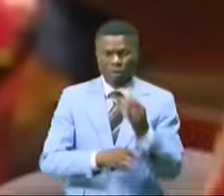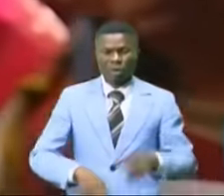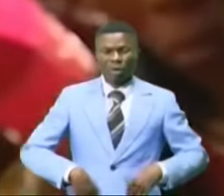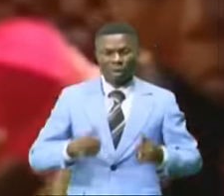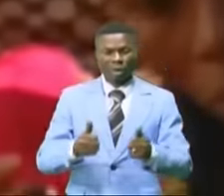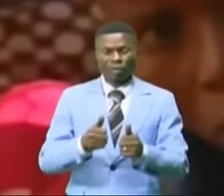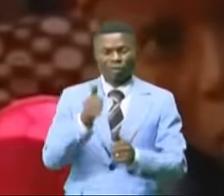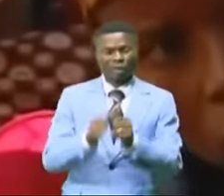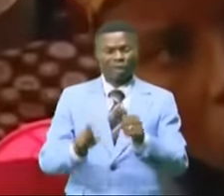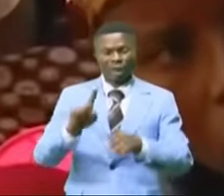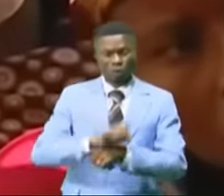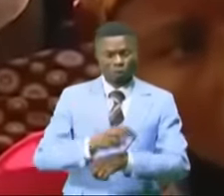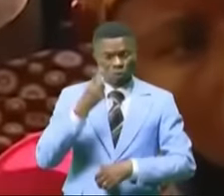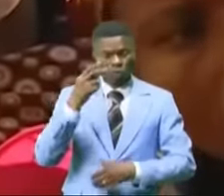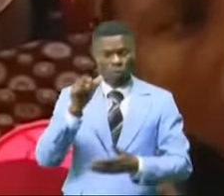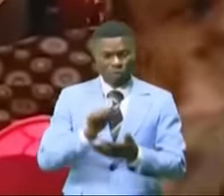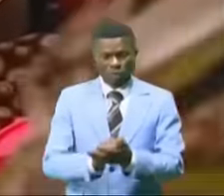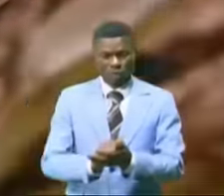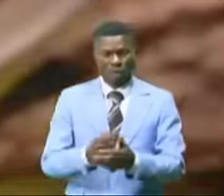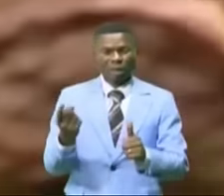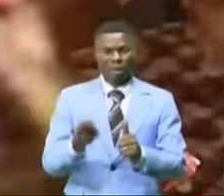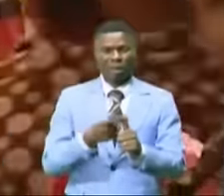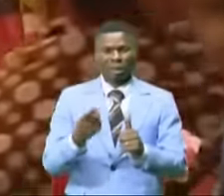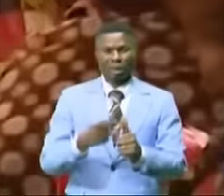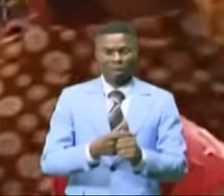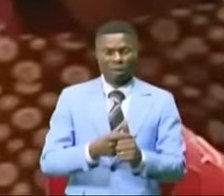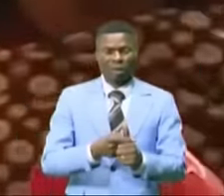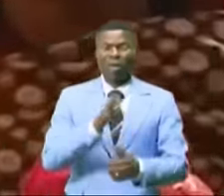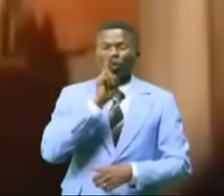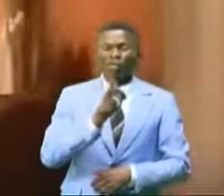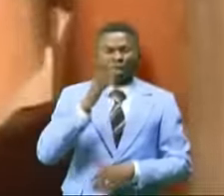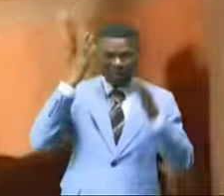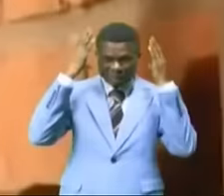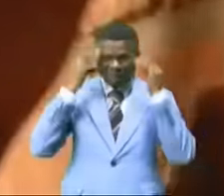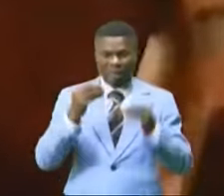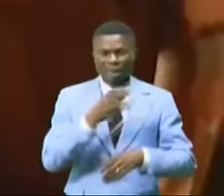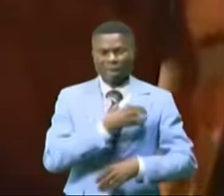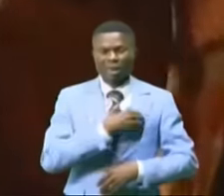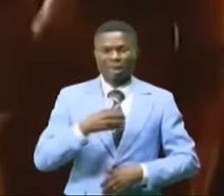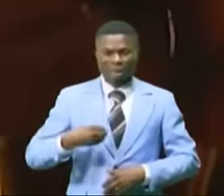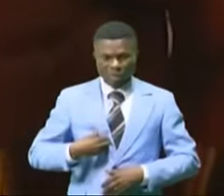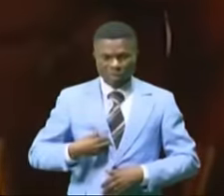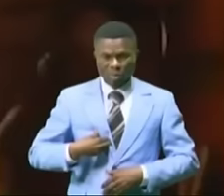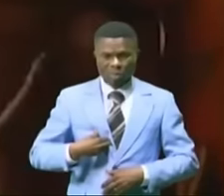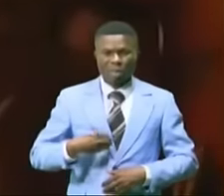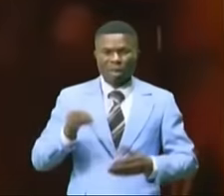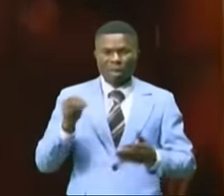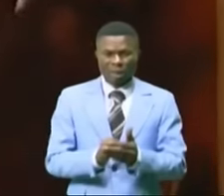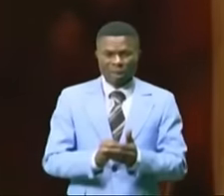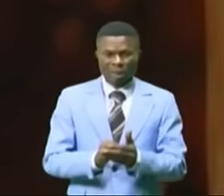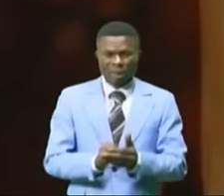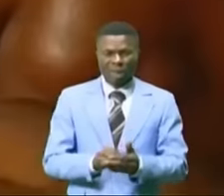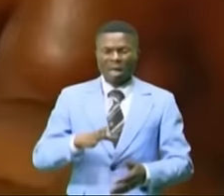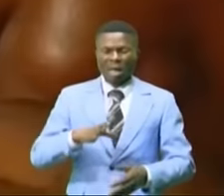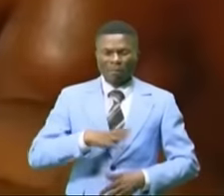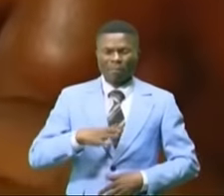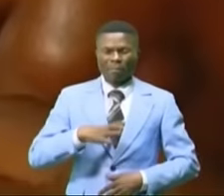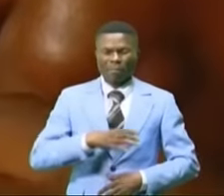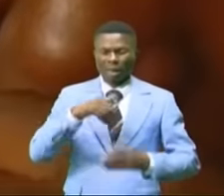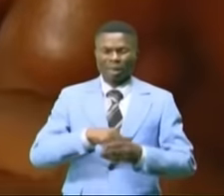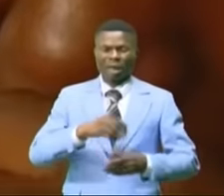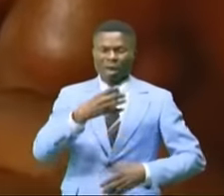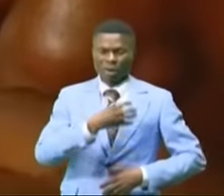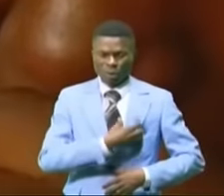quotidienne. Et c'est particulièrement une triste réalité pour les femmes qui emportent encore les stigmates et d'autres